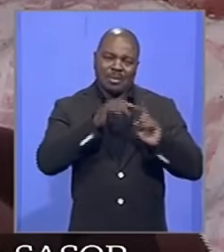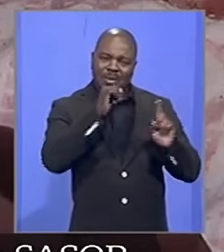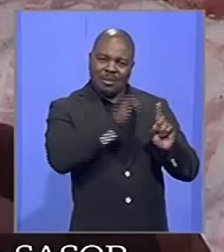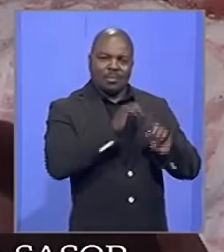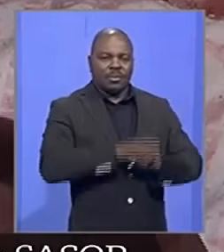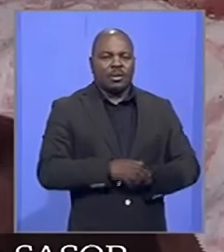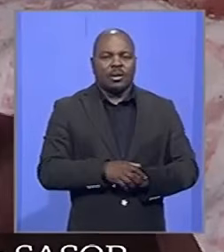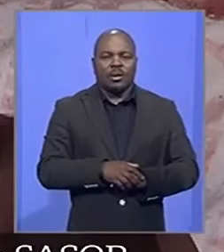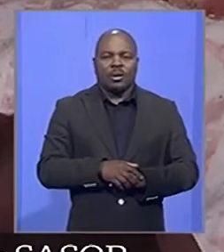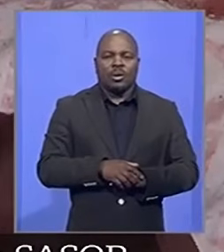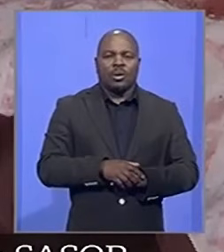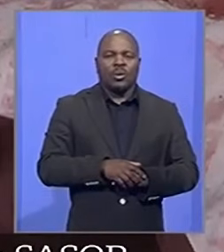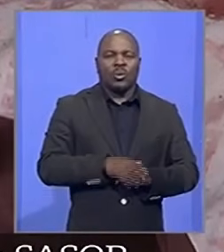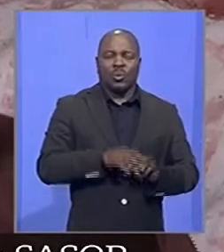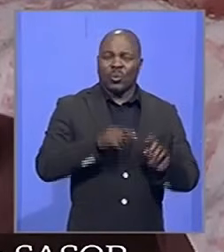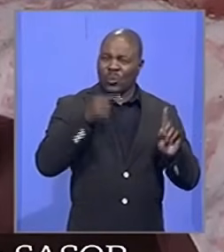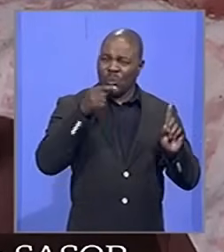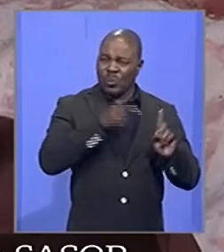Una